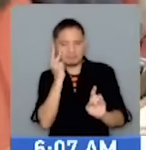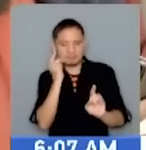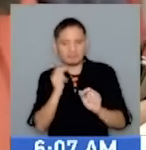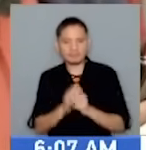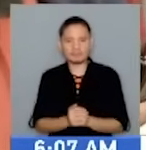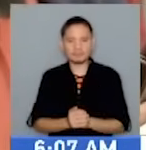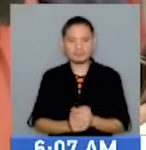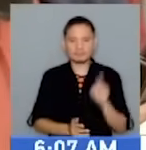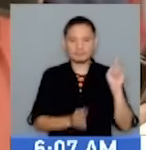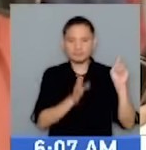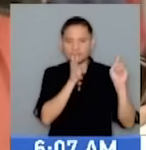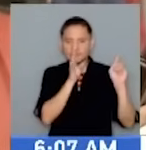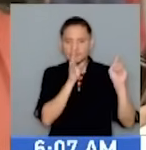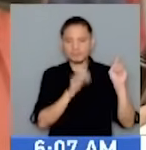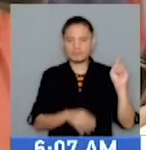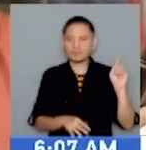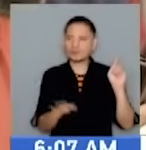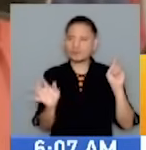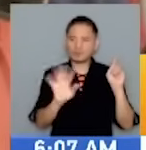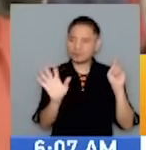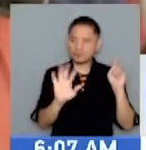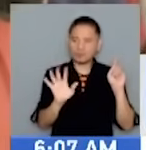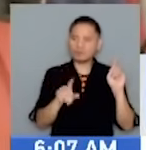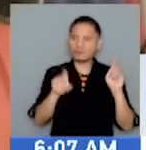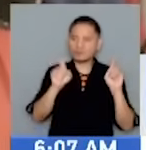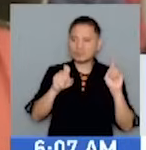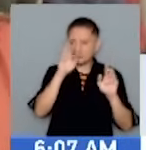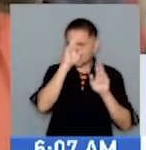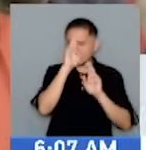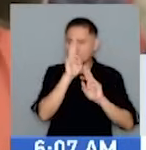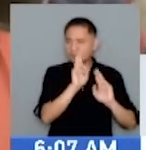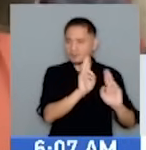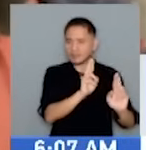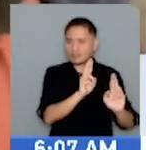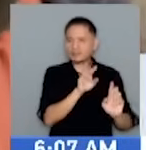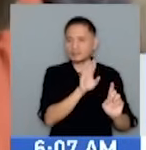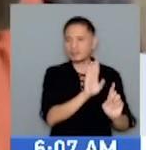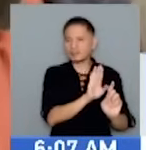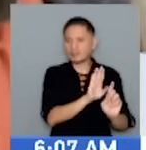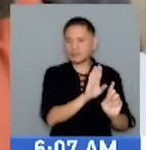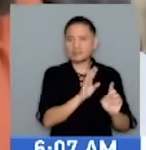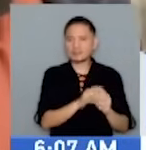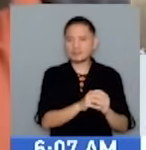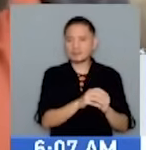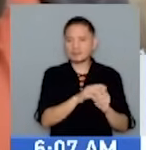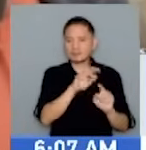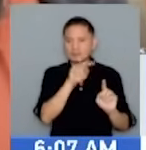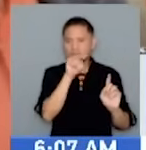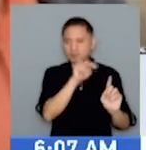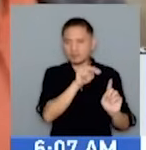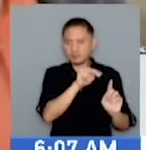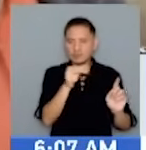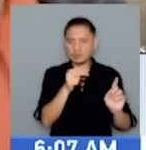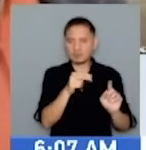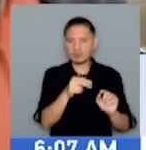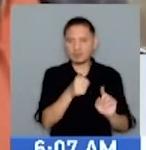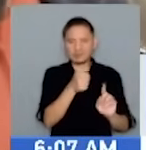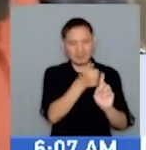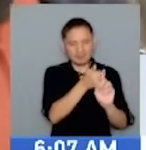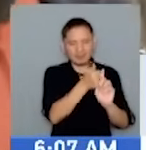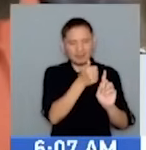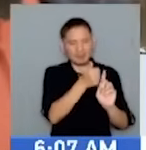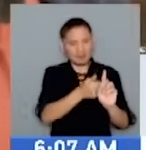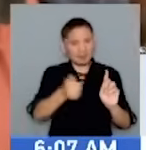respect the position of the President being the chief architect of